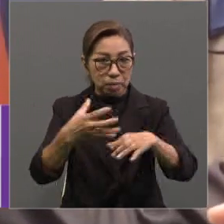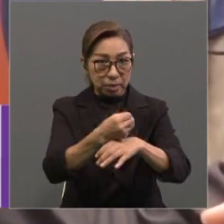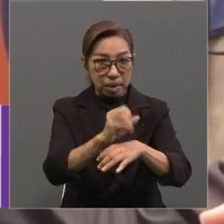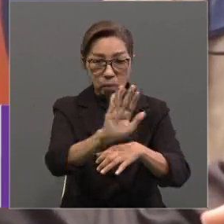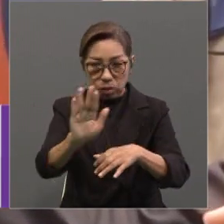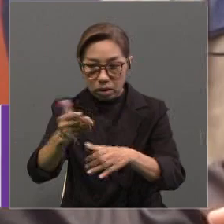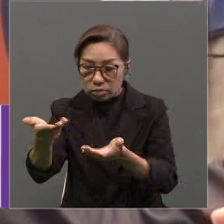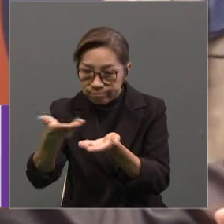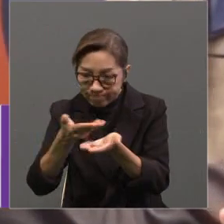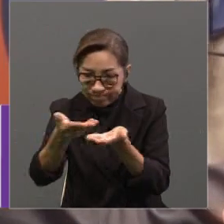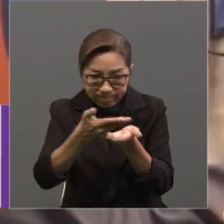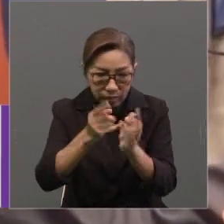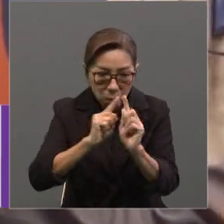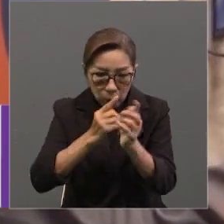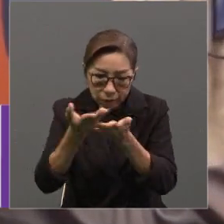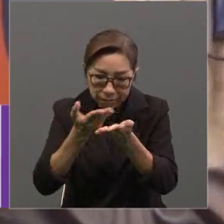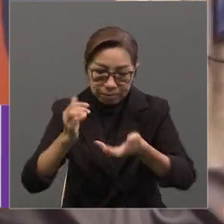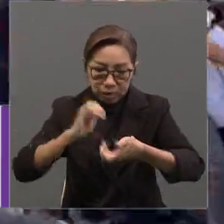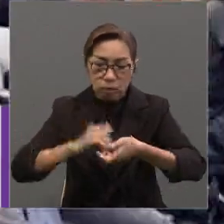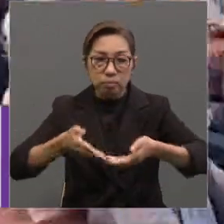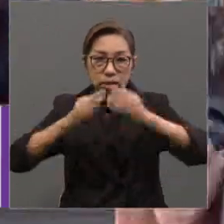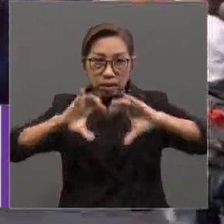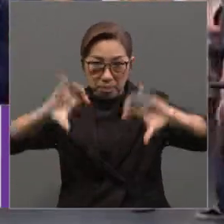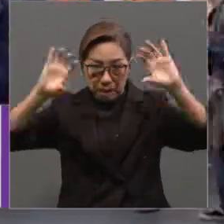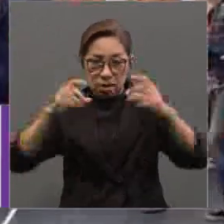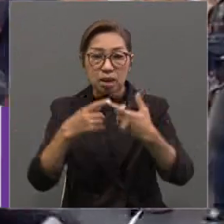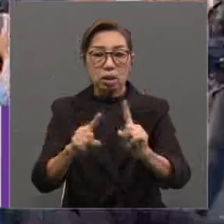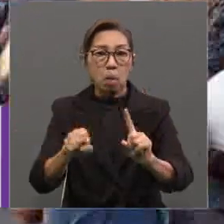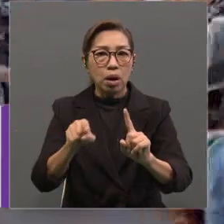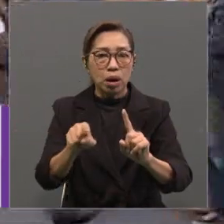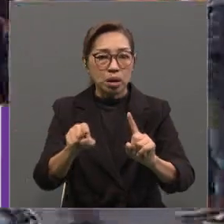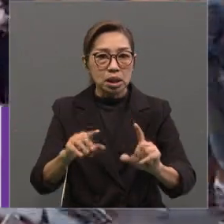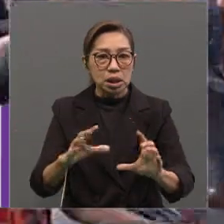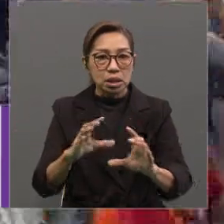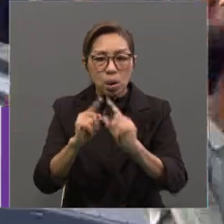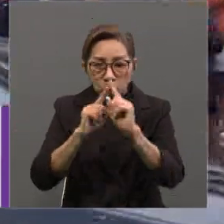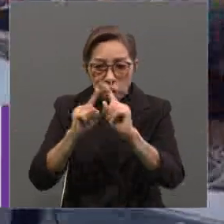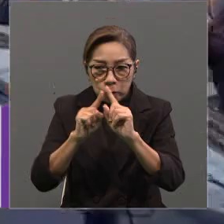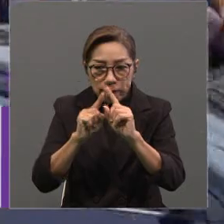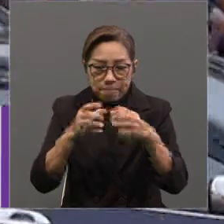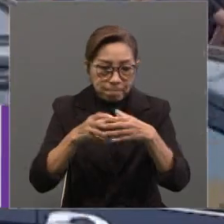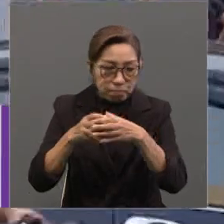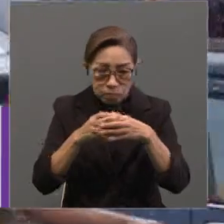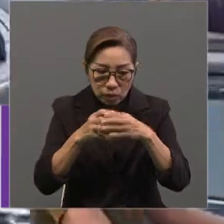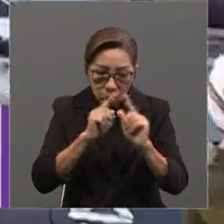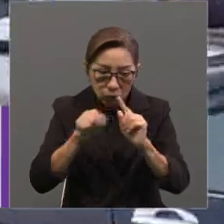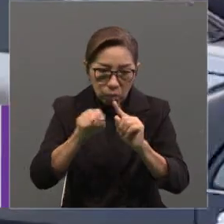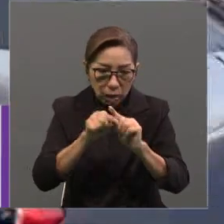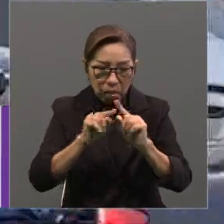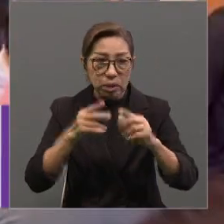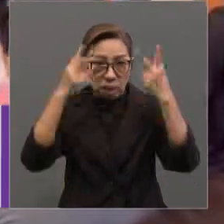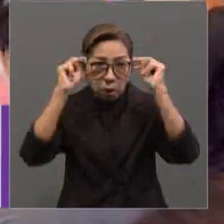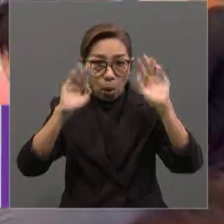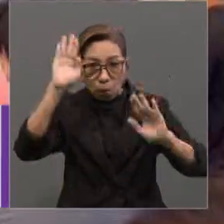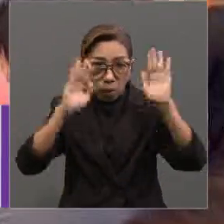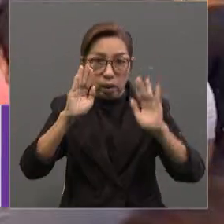เมืองถึงการร่วมมือจัดตั้งรัฐบาลแต่ว่ายังไม่ได้มีการพูดคุยเป็นการภายในเรื่องทิศทางการโหวตนายกรัฐม